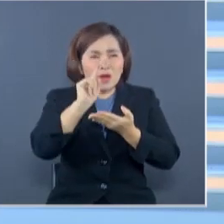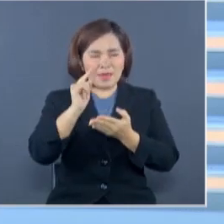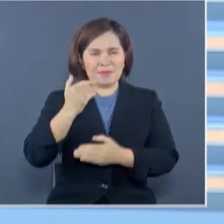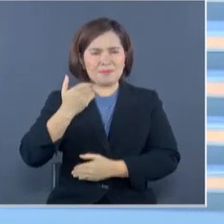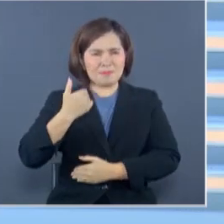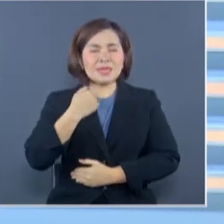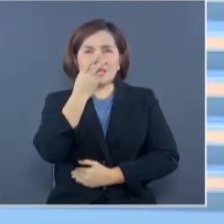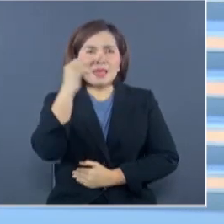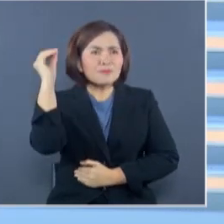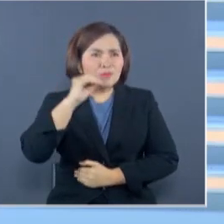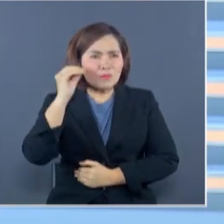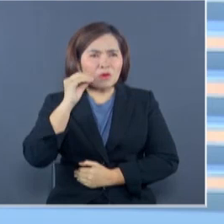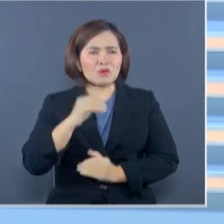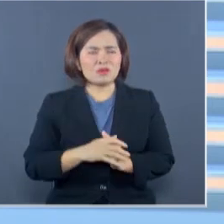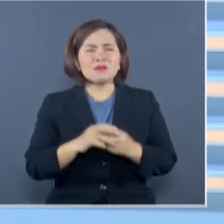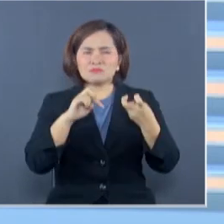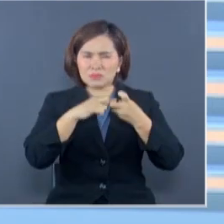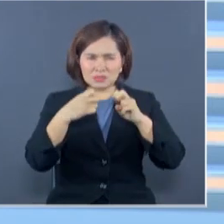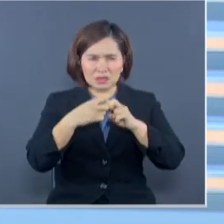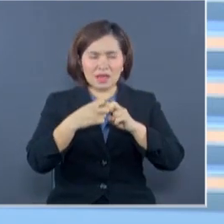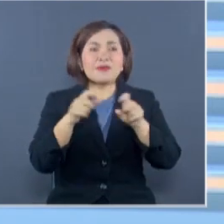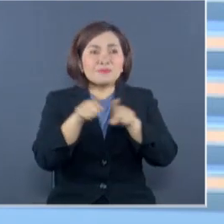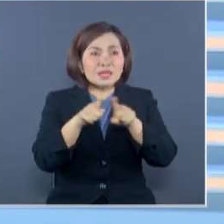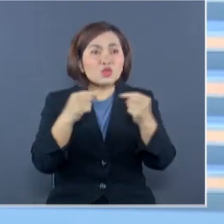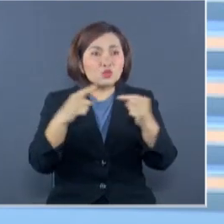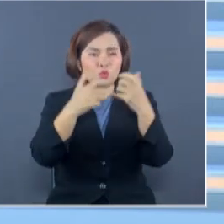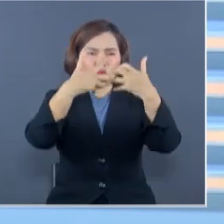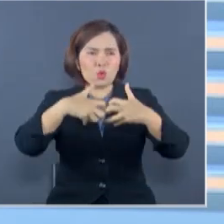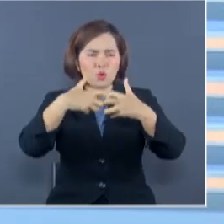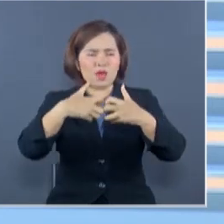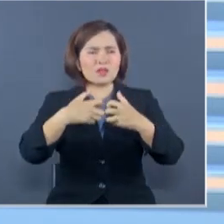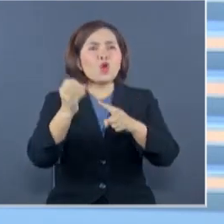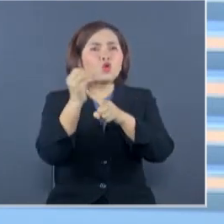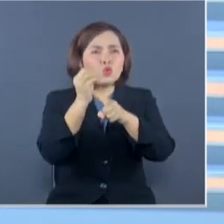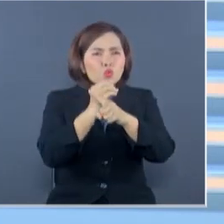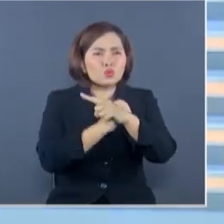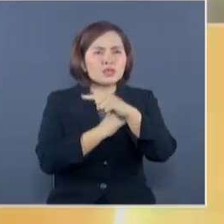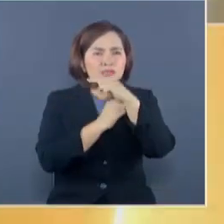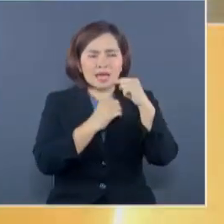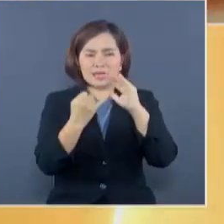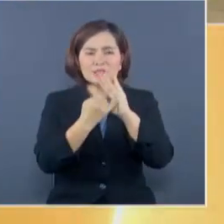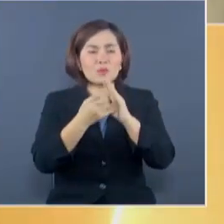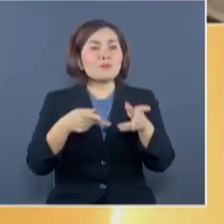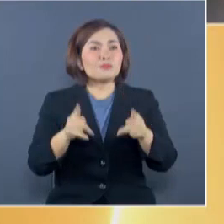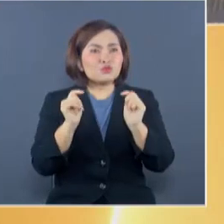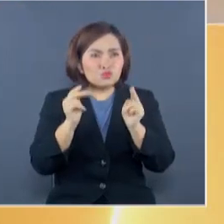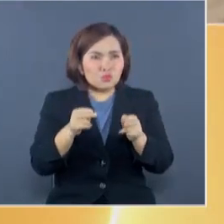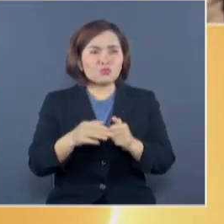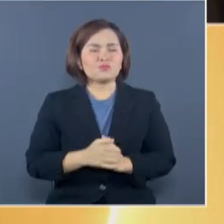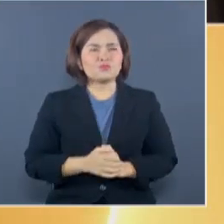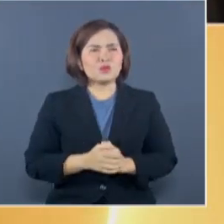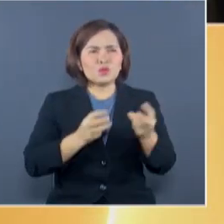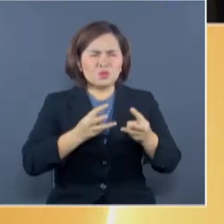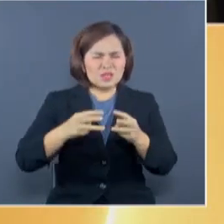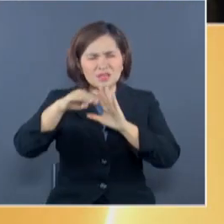ายครั้งปรากฏว่าที่จะเล่าต่อไปนี้ลูกชิ้นโรงงานนี้ฮะคุณผู้ชมฮะจากจังหวัดปทุมธานีปรากฏฮะคุณผู้ชมการผลิ